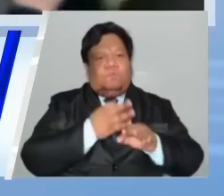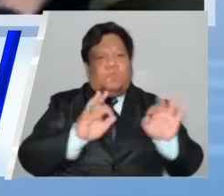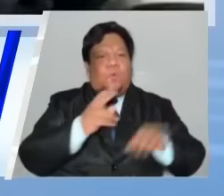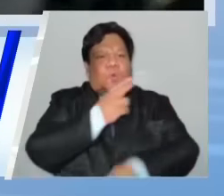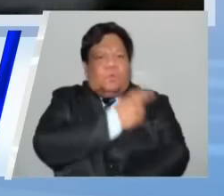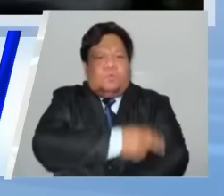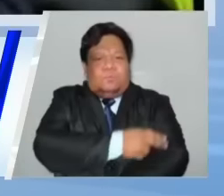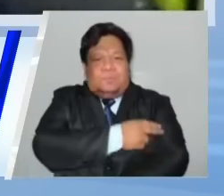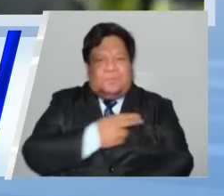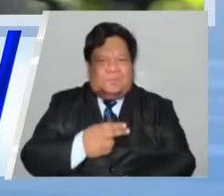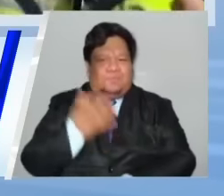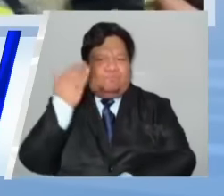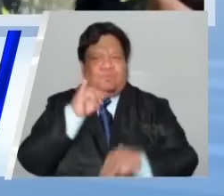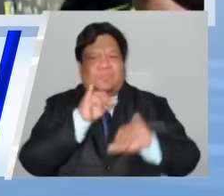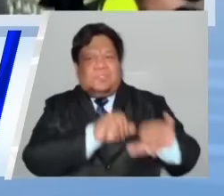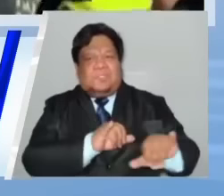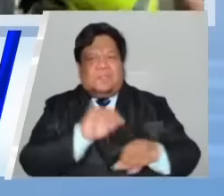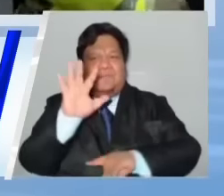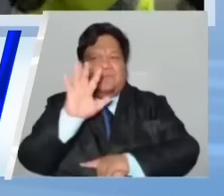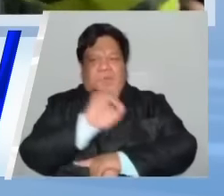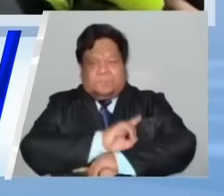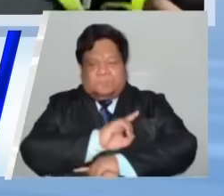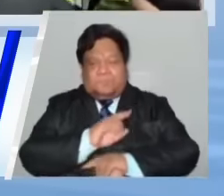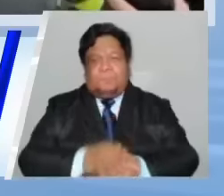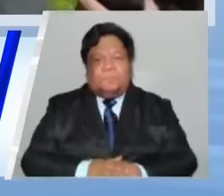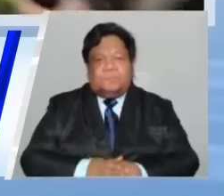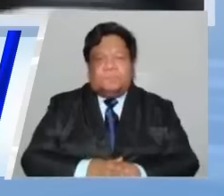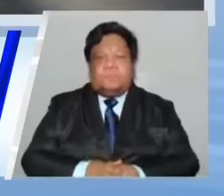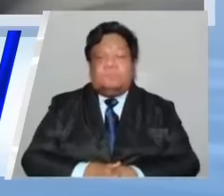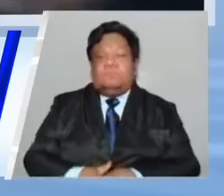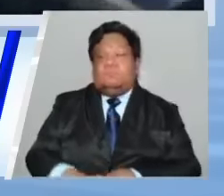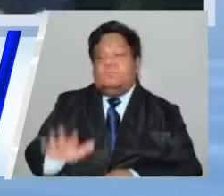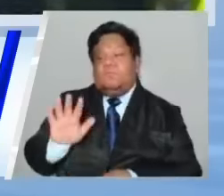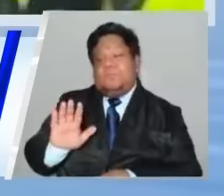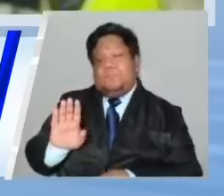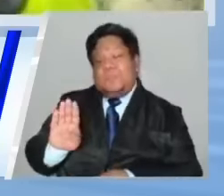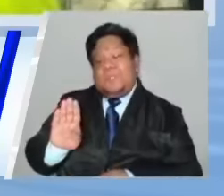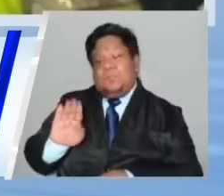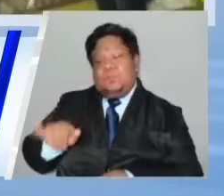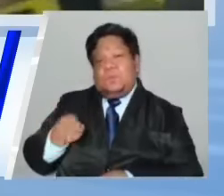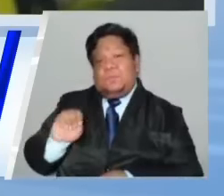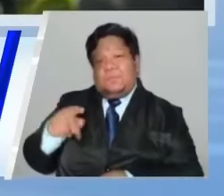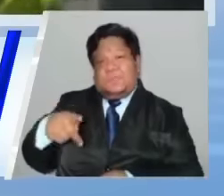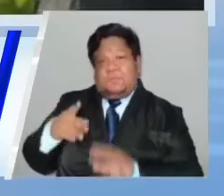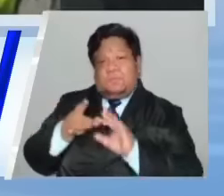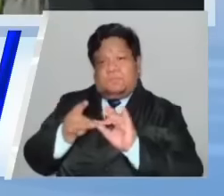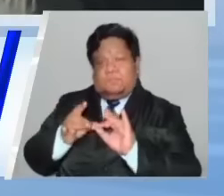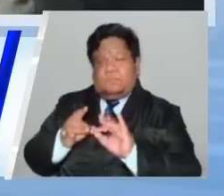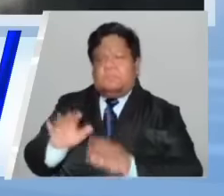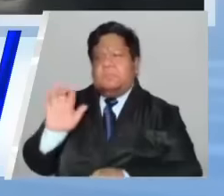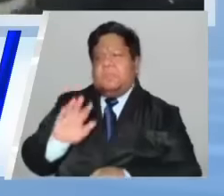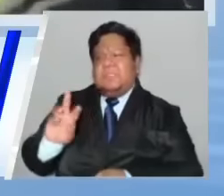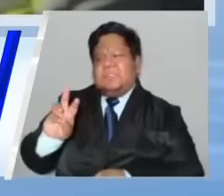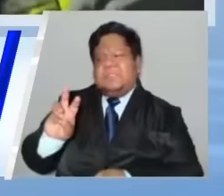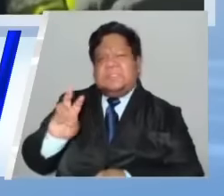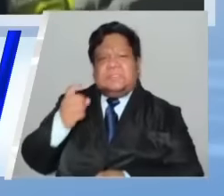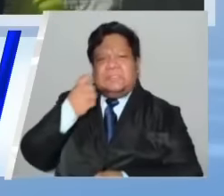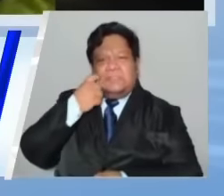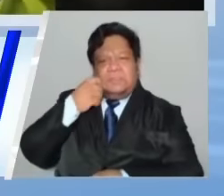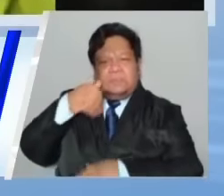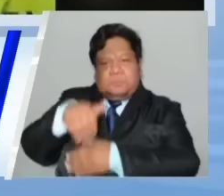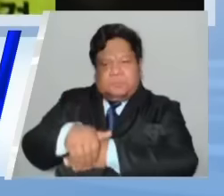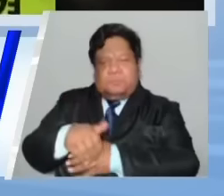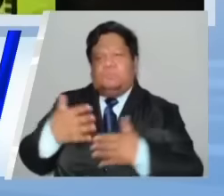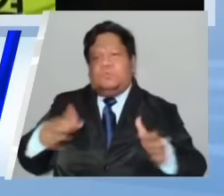ng ilang araw. Ayon sa BJMP, dakong alas 6 ngayong gabi na iselbi ang release order sa ospital. Kinumpirma